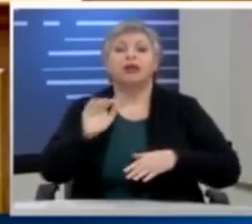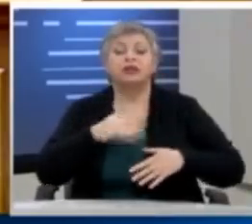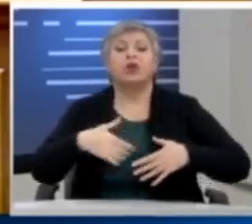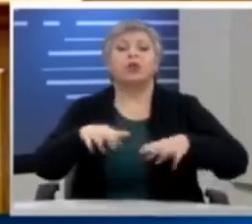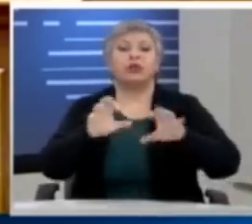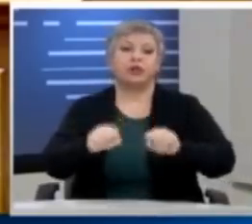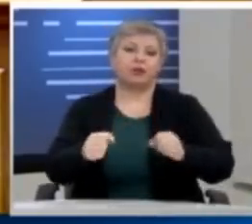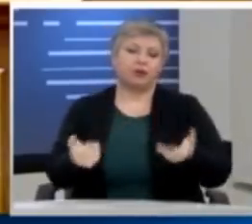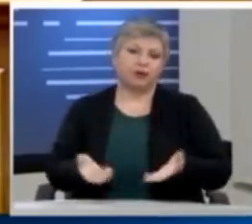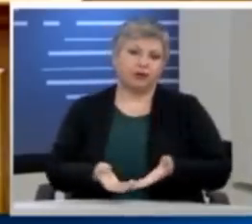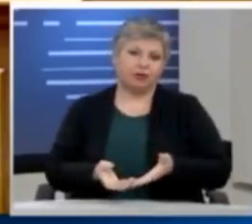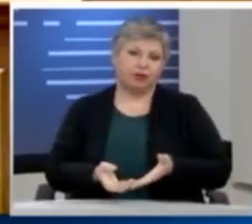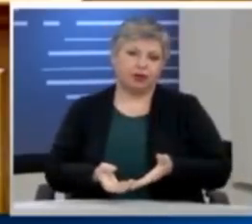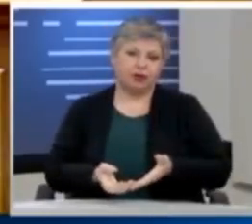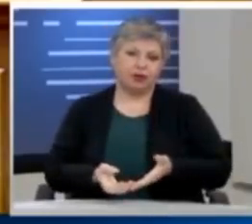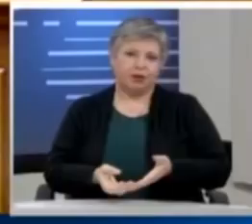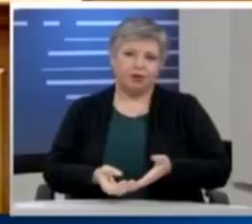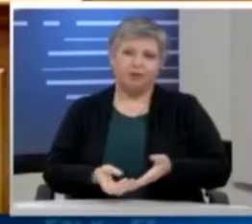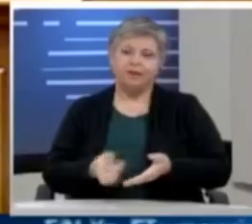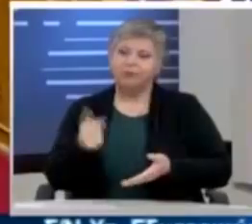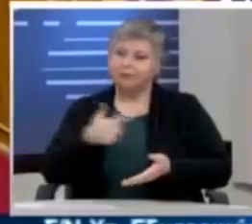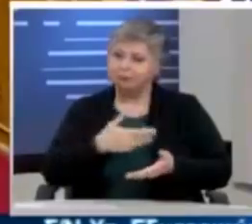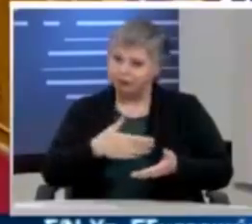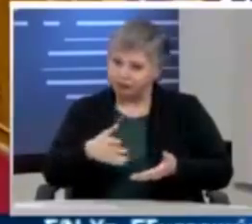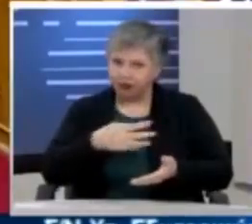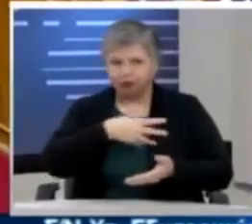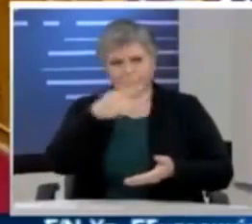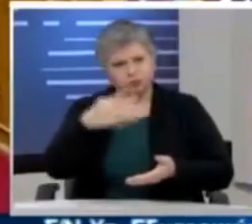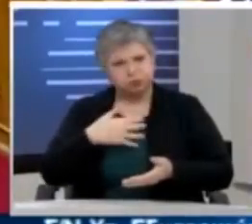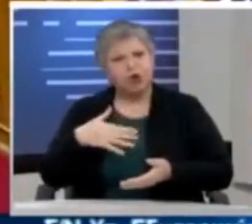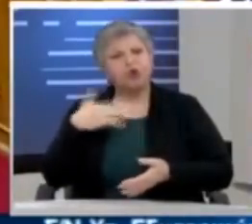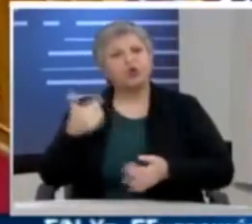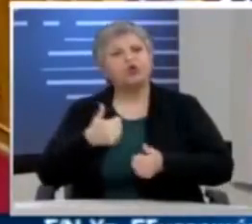κύριοι του ΣΥΡΙΖΑ και οι υπόλοιποι παρατρεχάμενοι